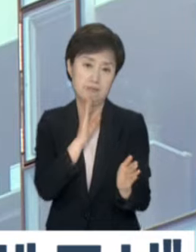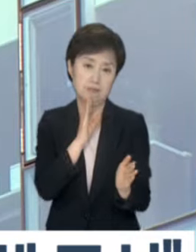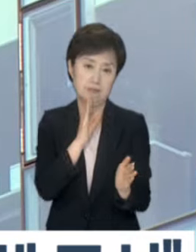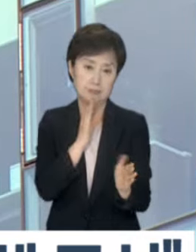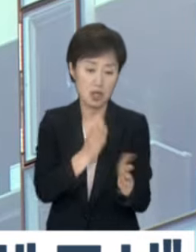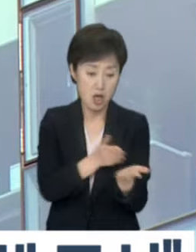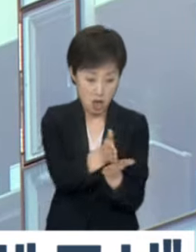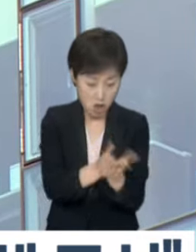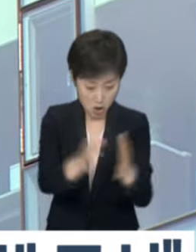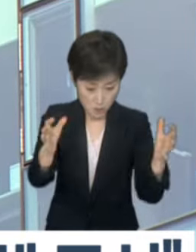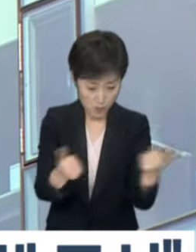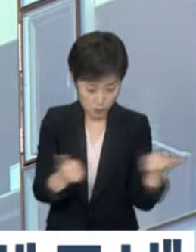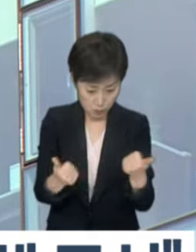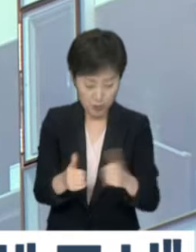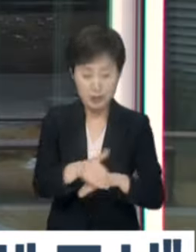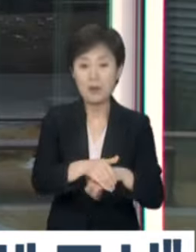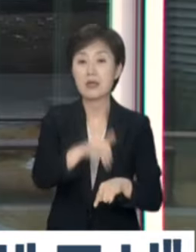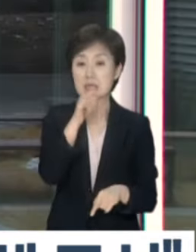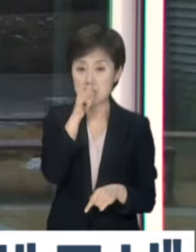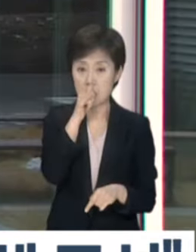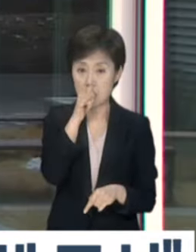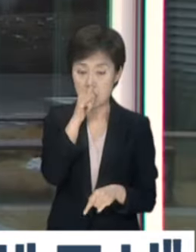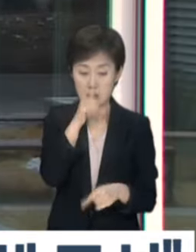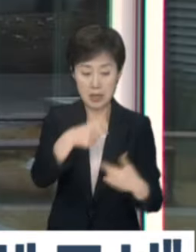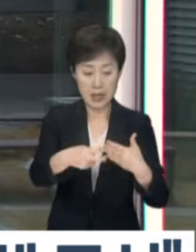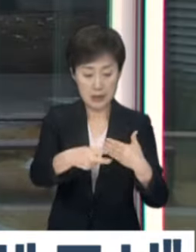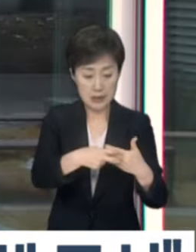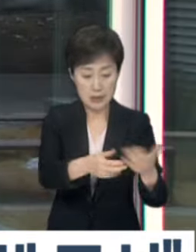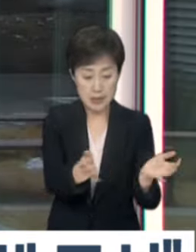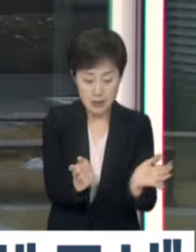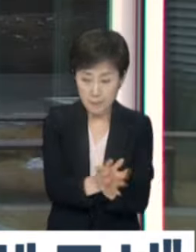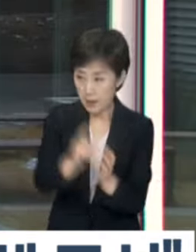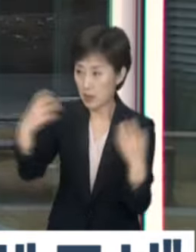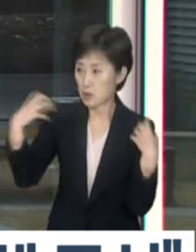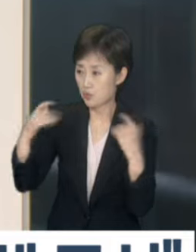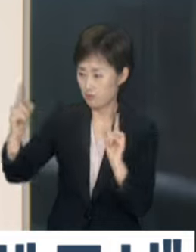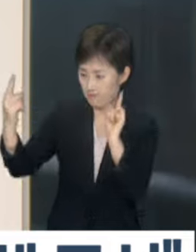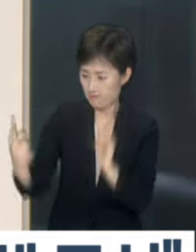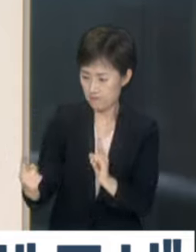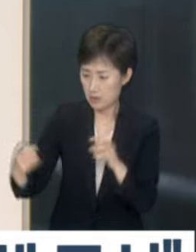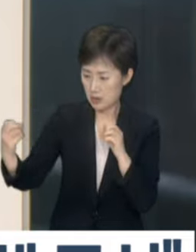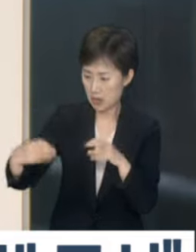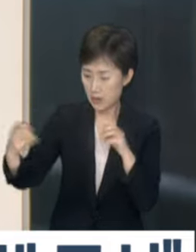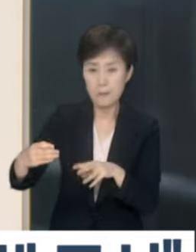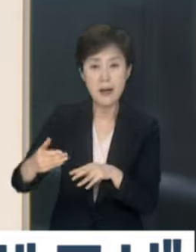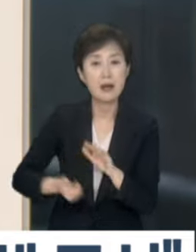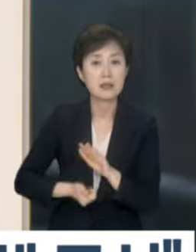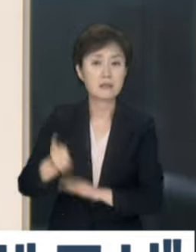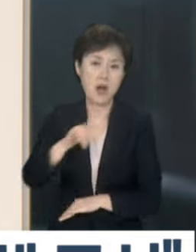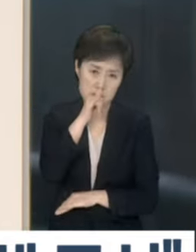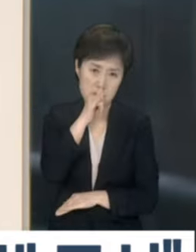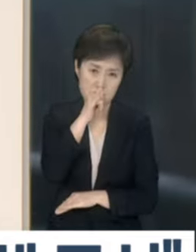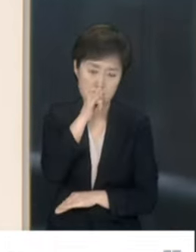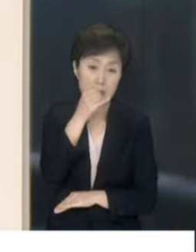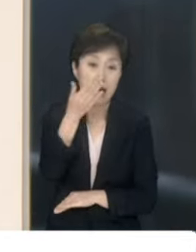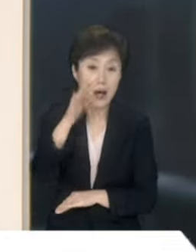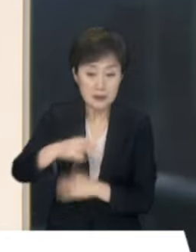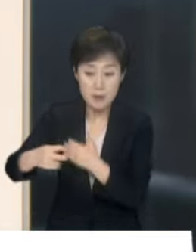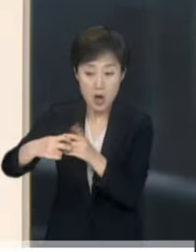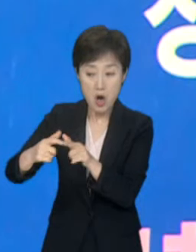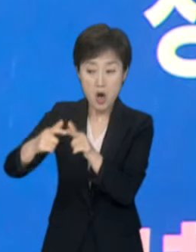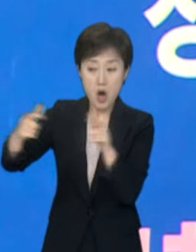협의체를 꾸리겠다고 예고하면서 의정 간 1대1 대화 성사 가능성도 제기되고 있습니다. 다만 의대 증원